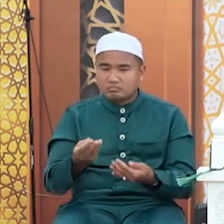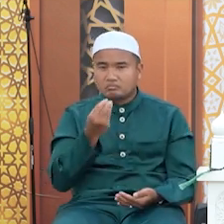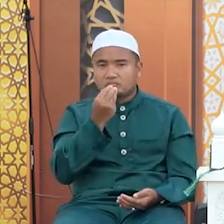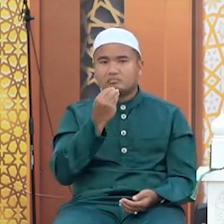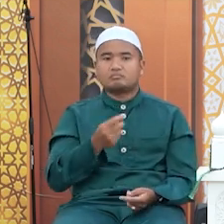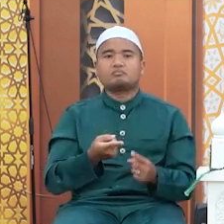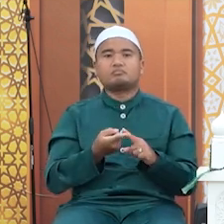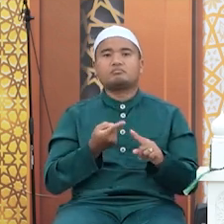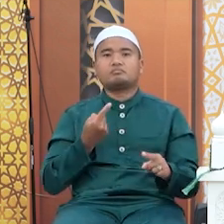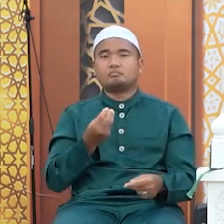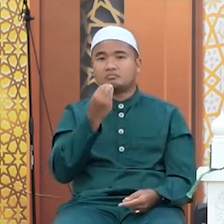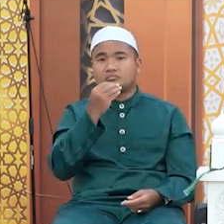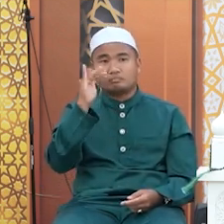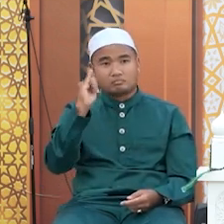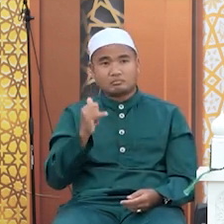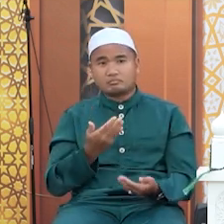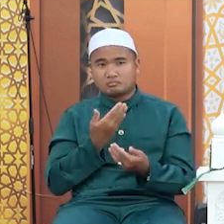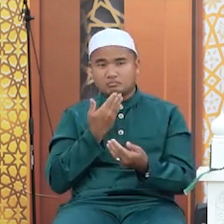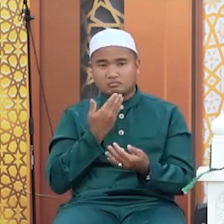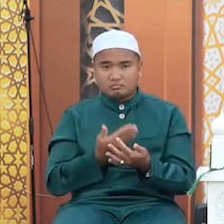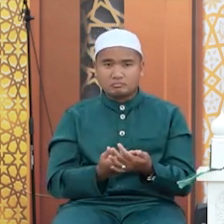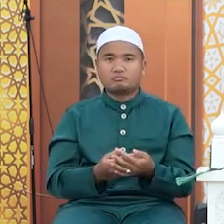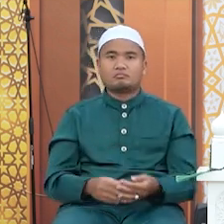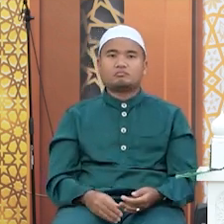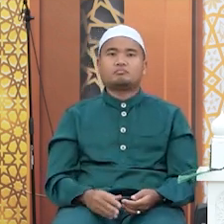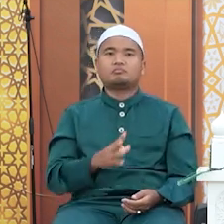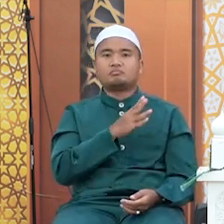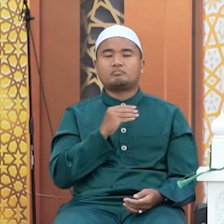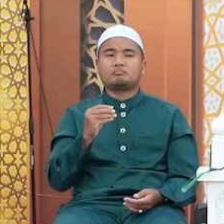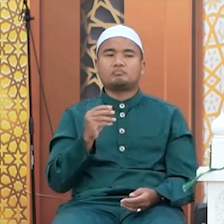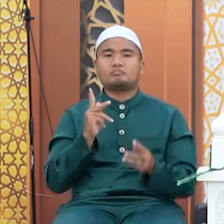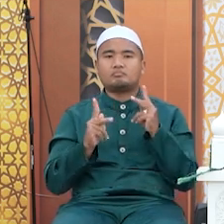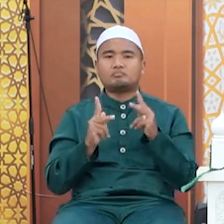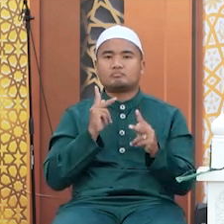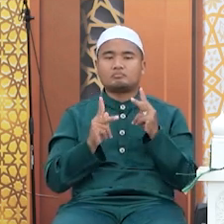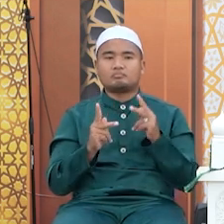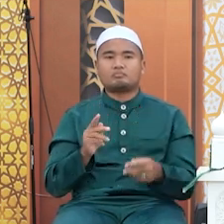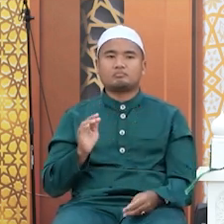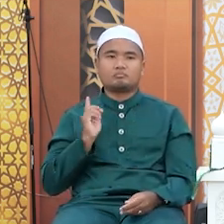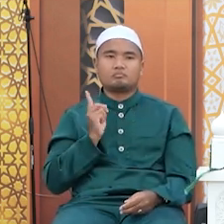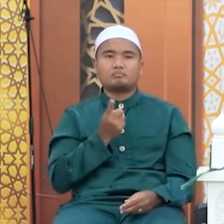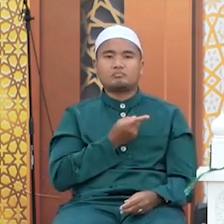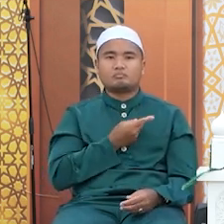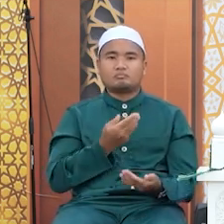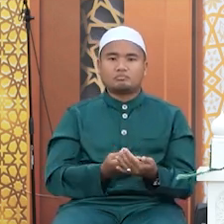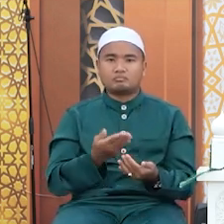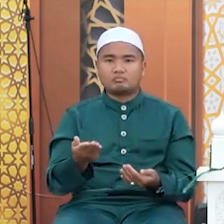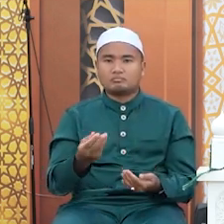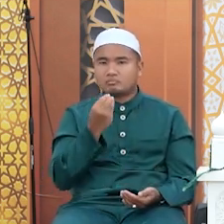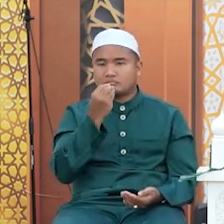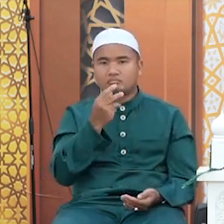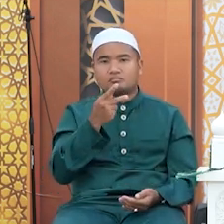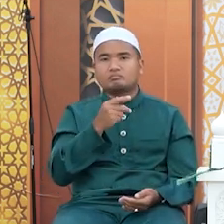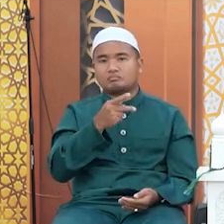sukai, yang baik. Dan mereka berkata, kami beri makan kepada kamu bukan kerana nak minta balasan